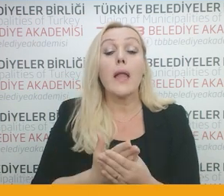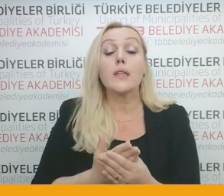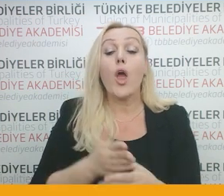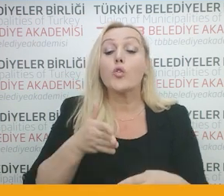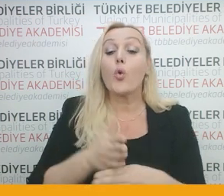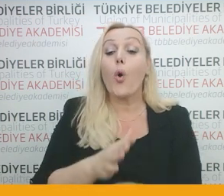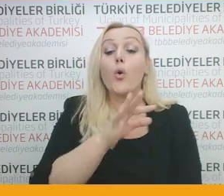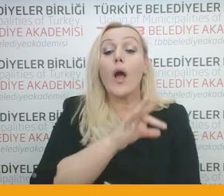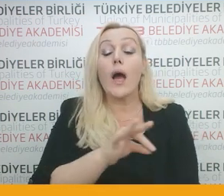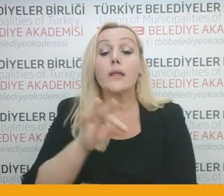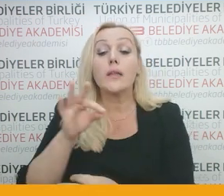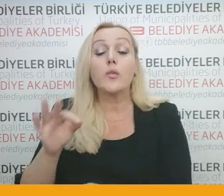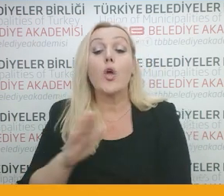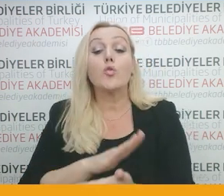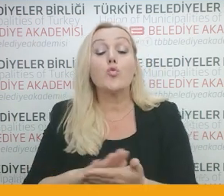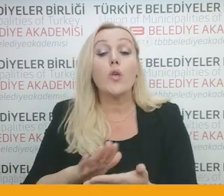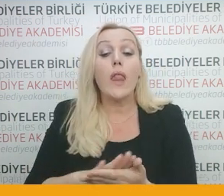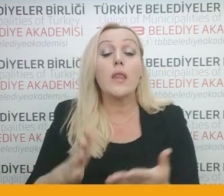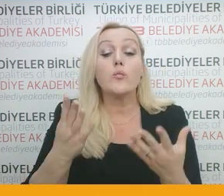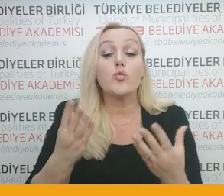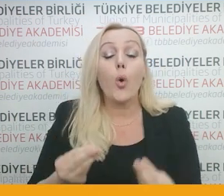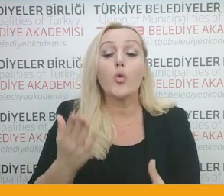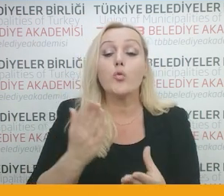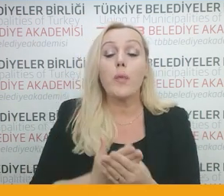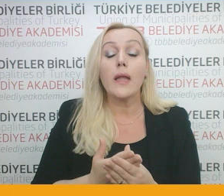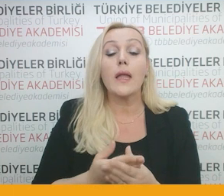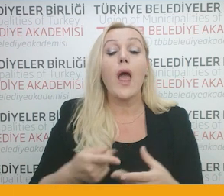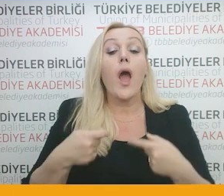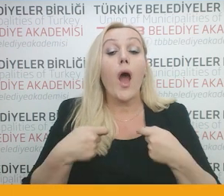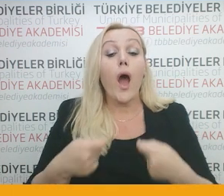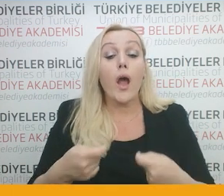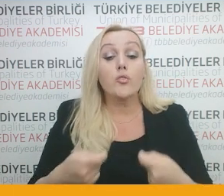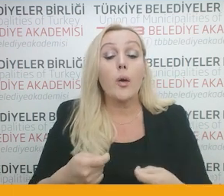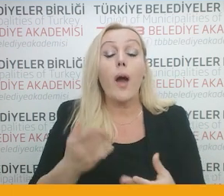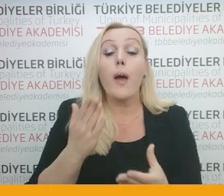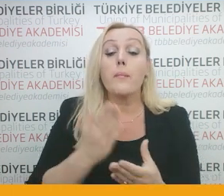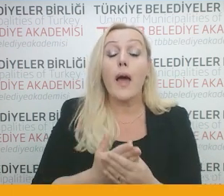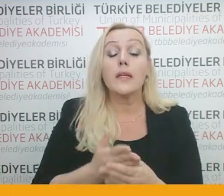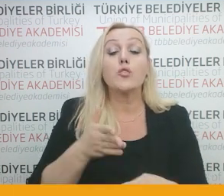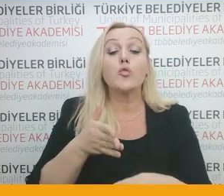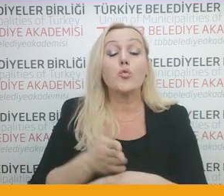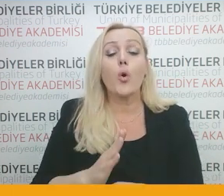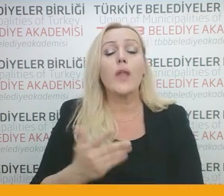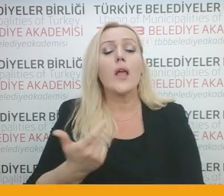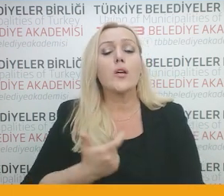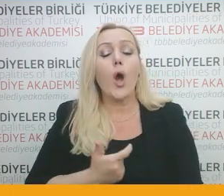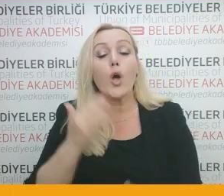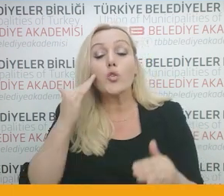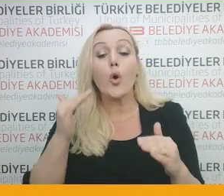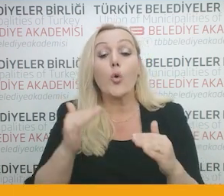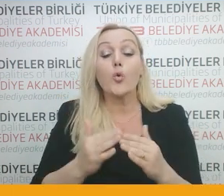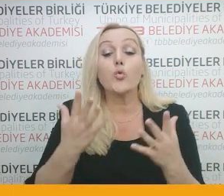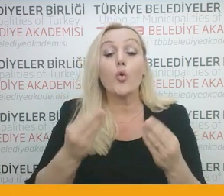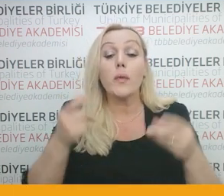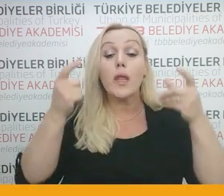aktarılması yanında düzenlediği belge ile birlikte harcama süreci diğer belgenin doğruluğundan ve mevzuata uygunluğundan da sorumludur diyor.